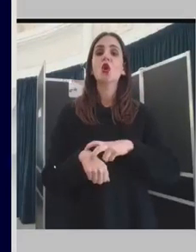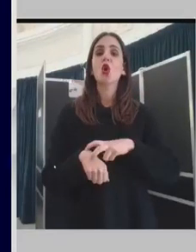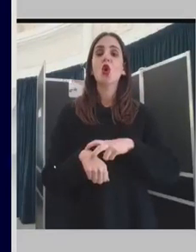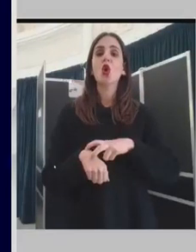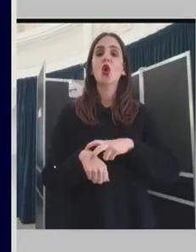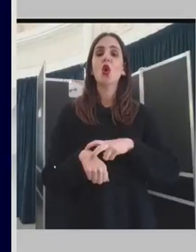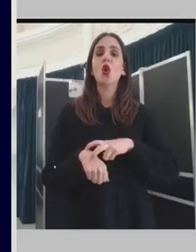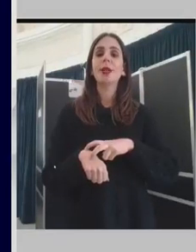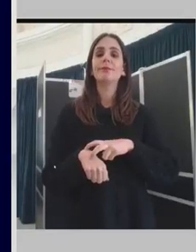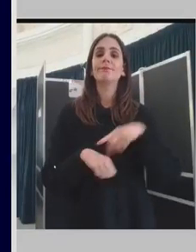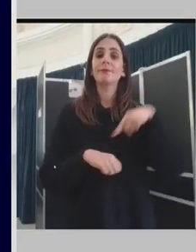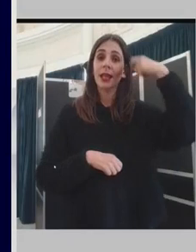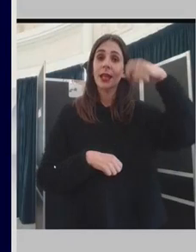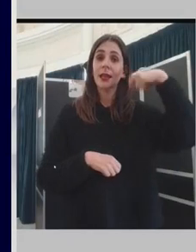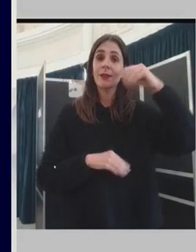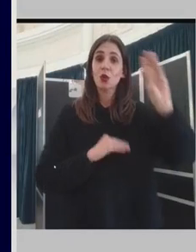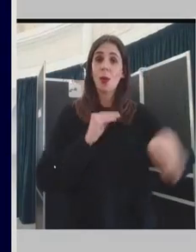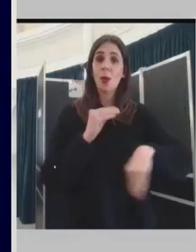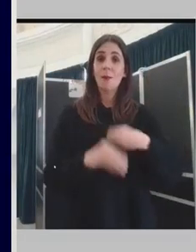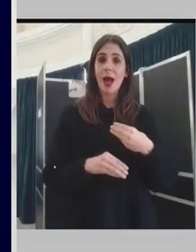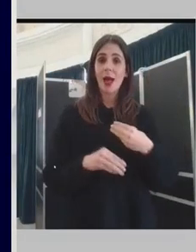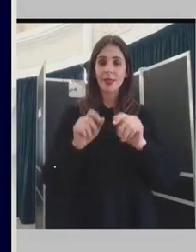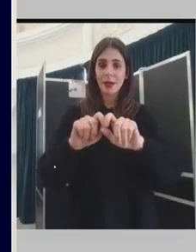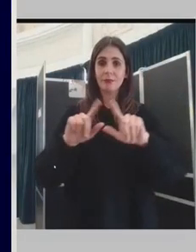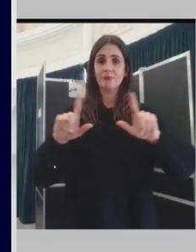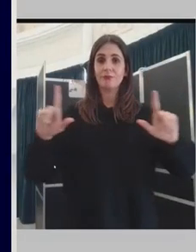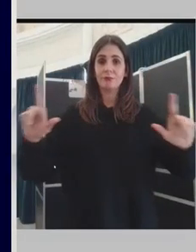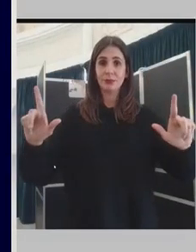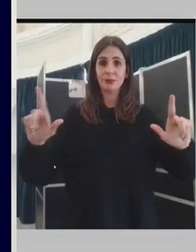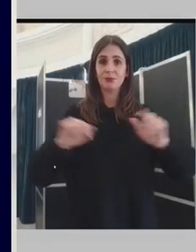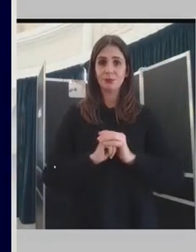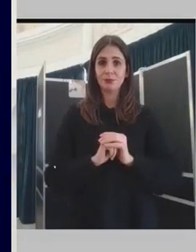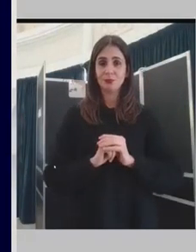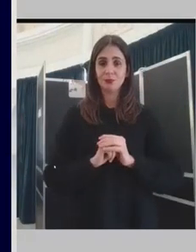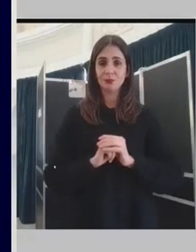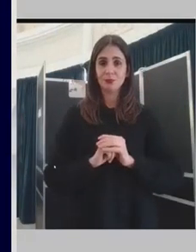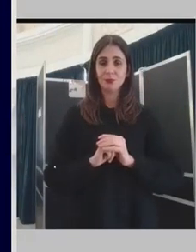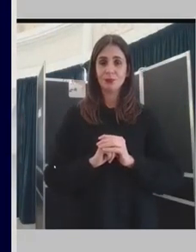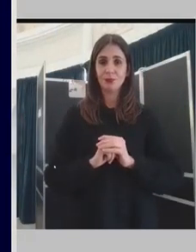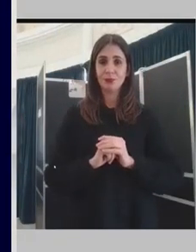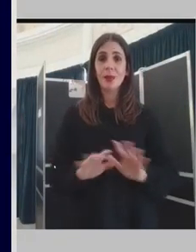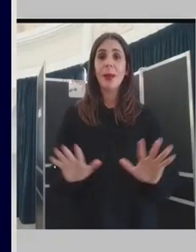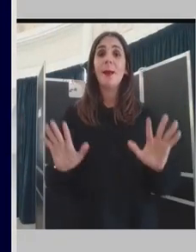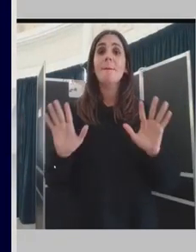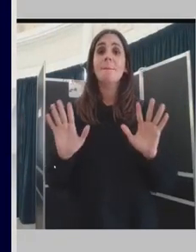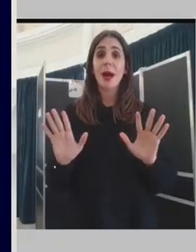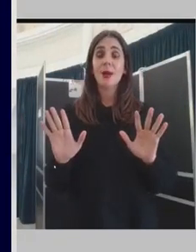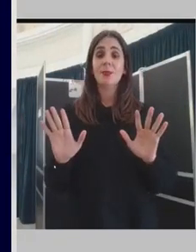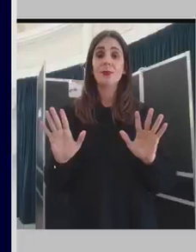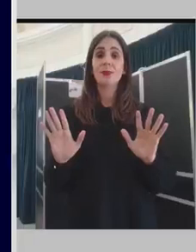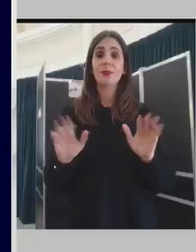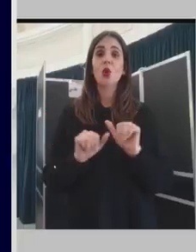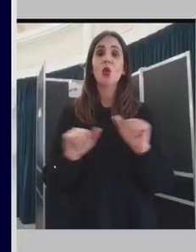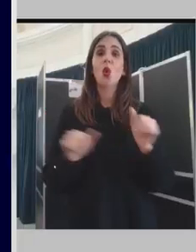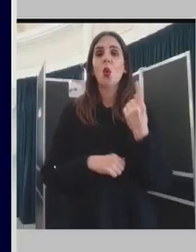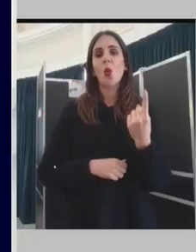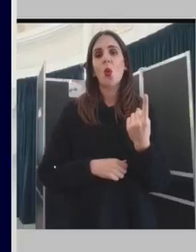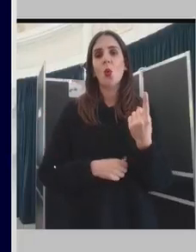video di cui noi daremo diffusione, esatto. Quindi prendiamolo come atto allegato al consiglio di oggi, però riuscirà a fare una cosa